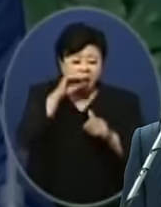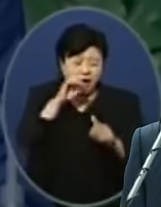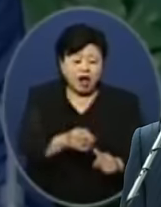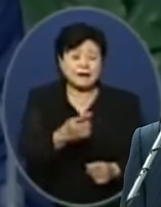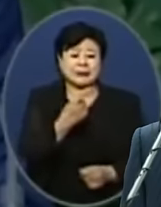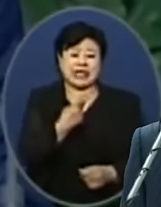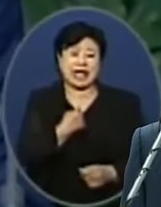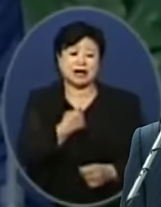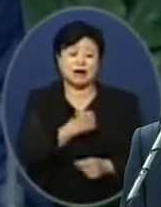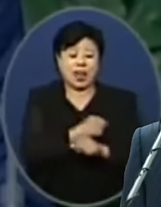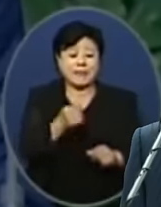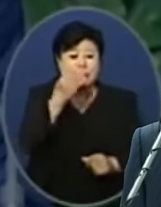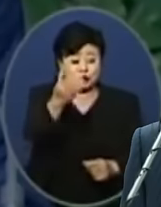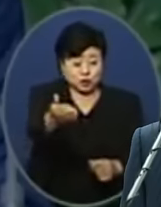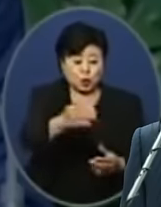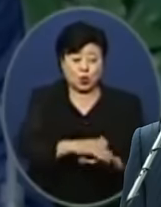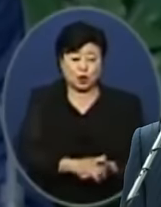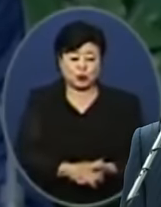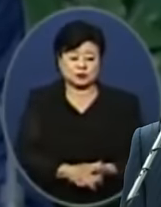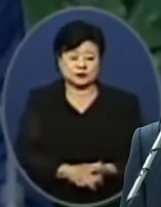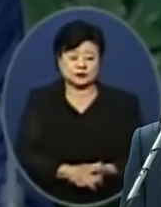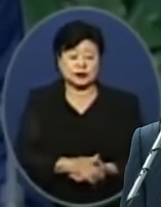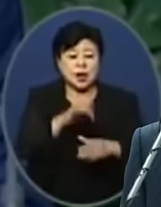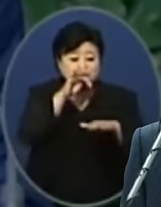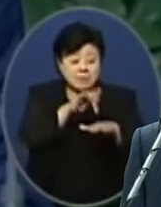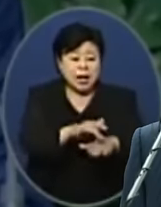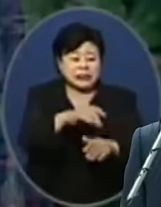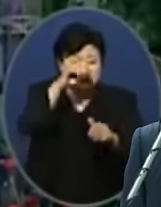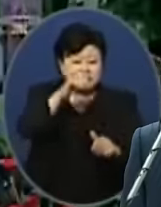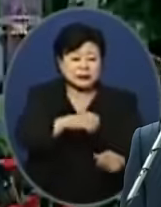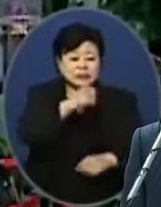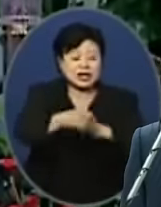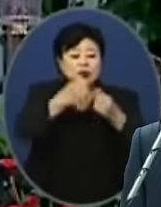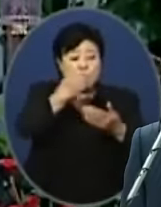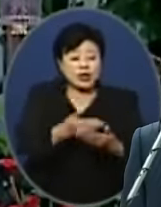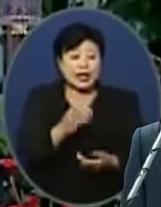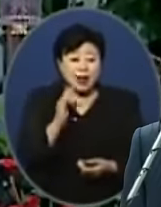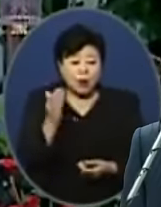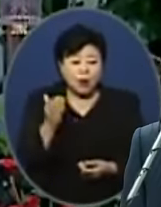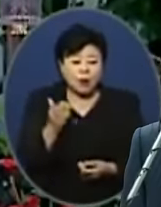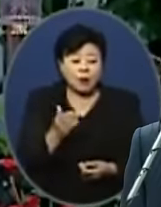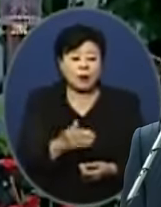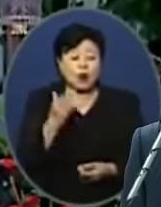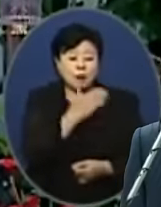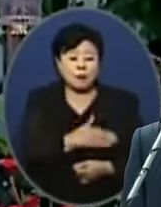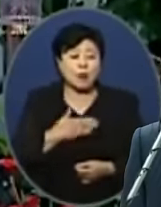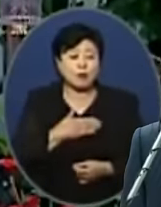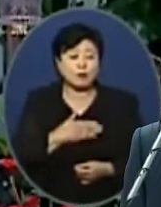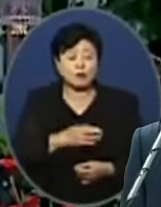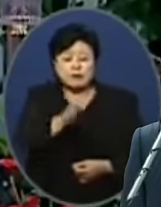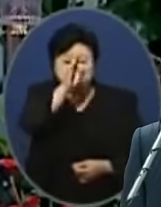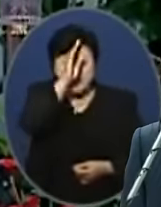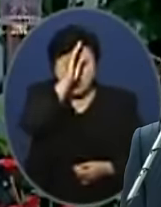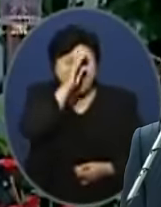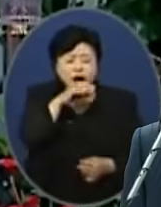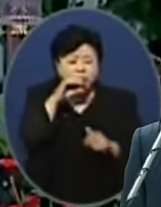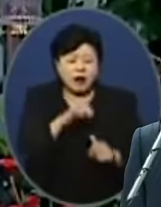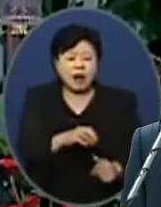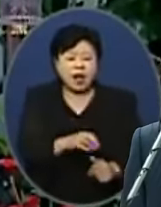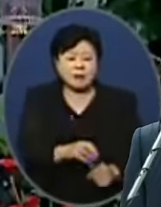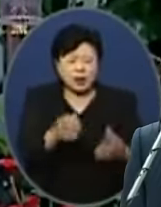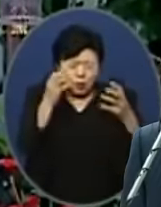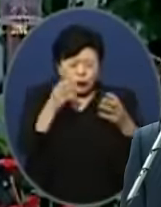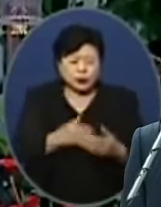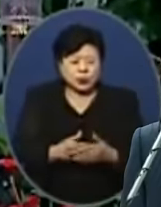것을 다 해방시켜 주시는 것입니다. 마귀의 억압에서 자유를 얻는데 심신의 억압, 질병의 억압, 고통의